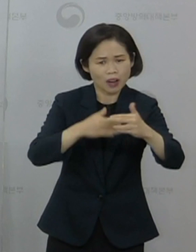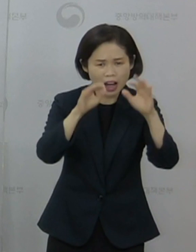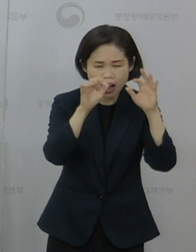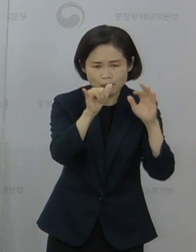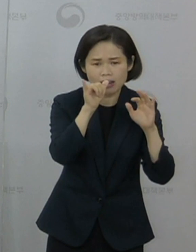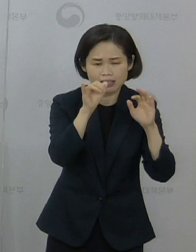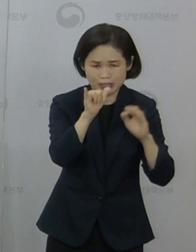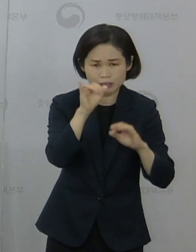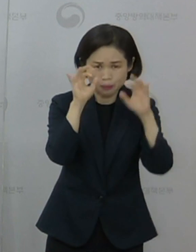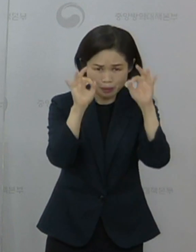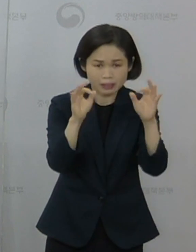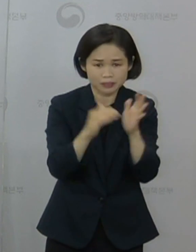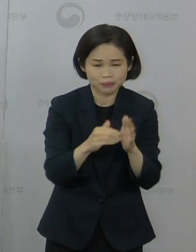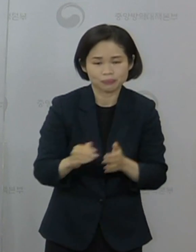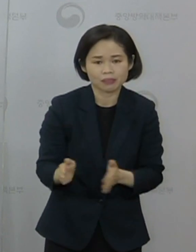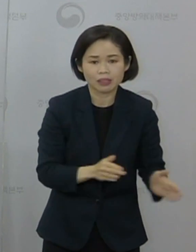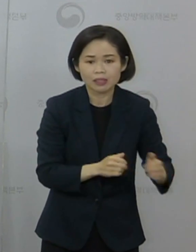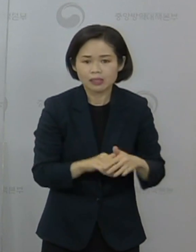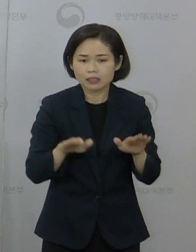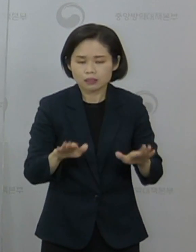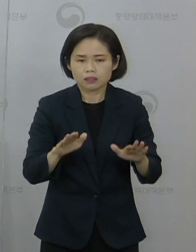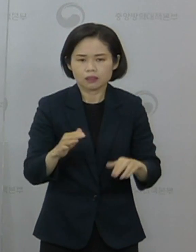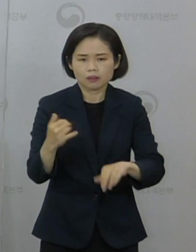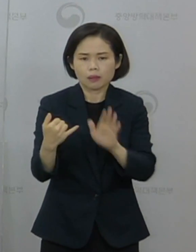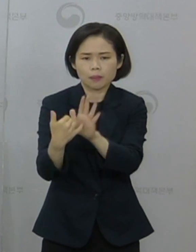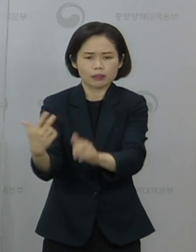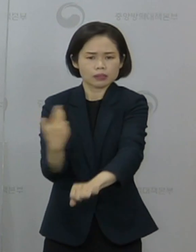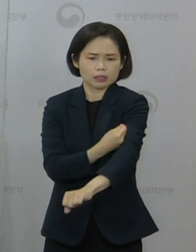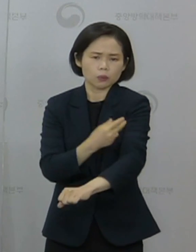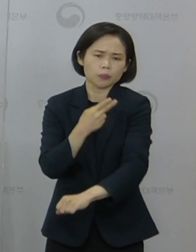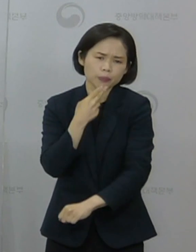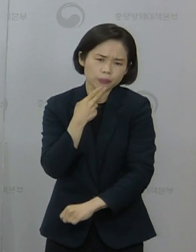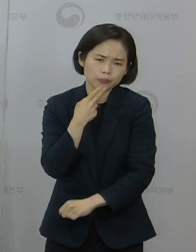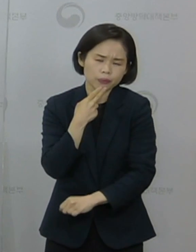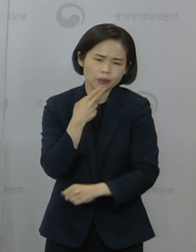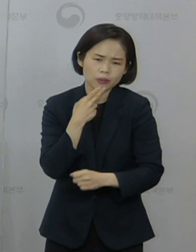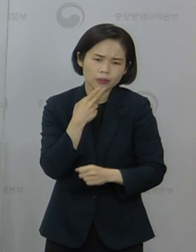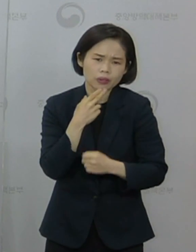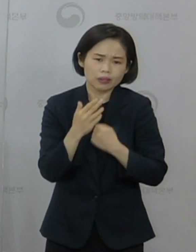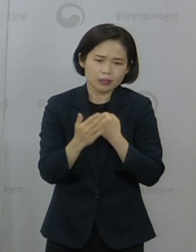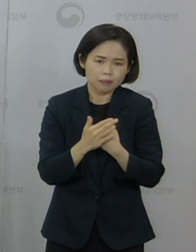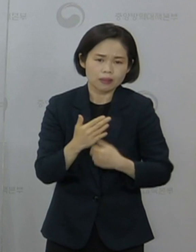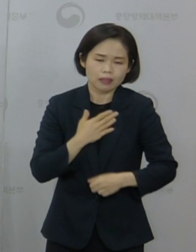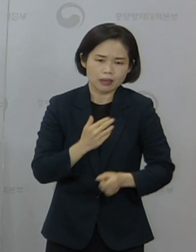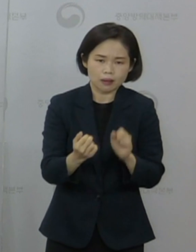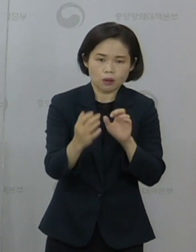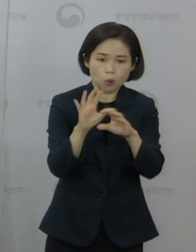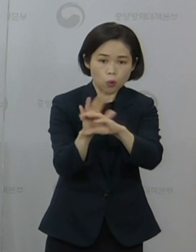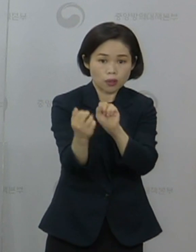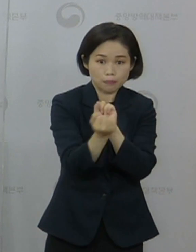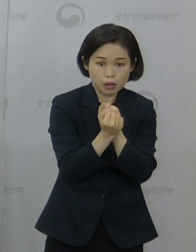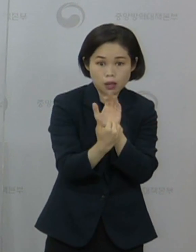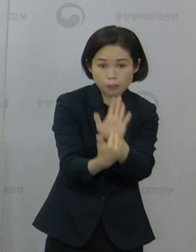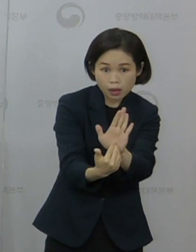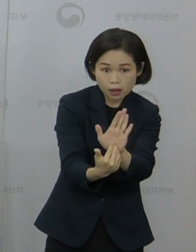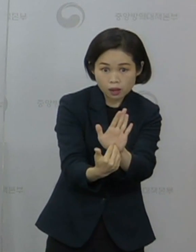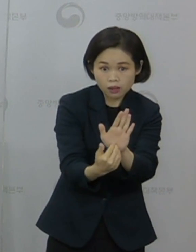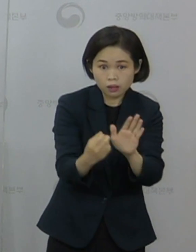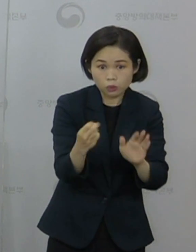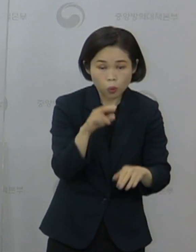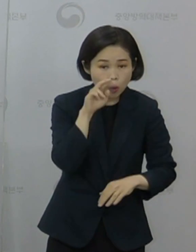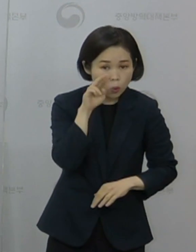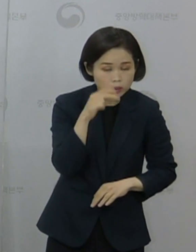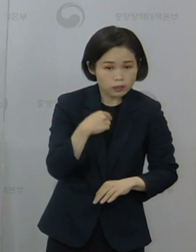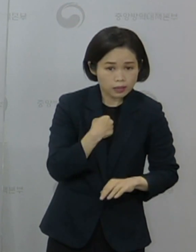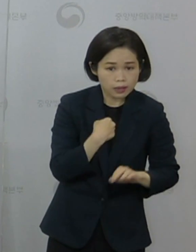현재 백신의 7월 대회가 없는 상황에서 본인의 감염을 개방하고 또 본인이 혹시라도 감염됐을 때